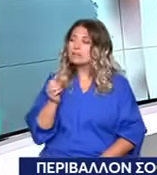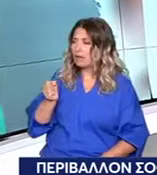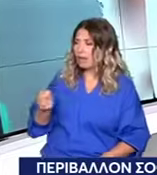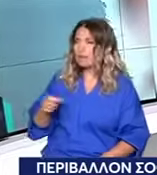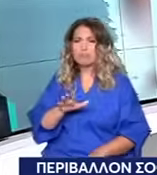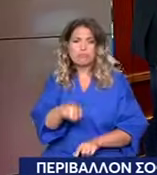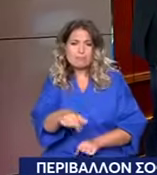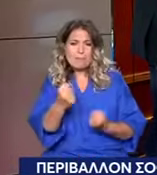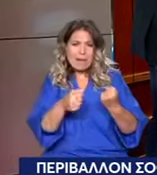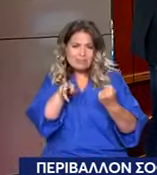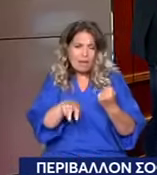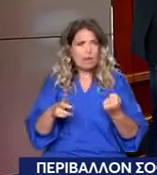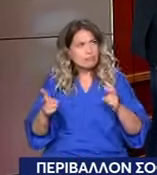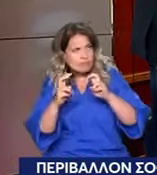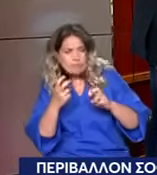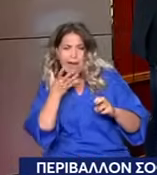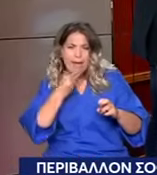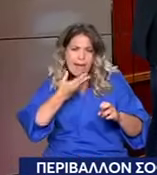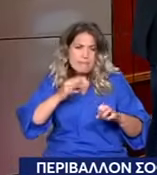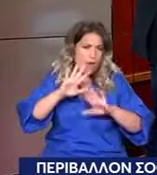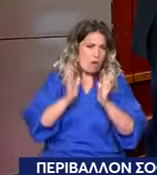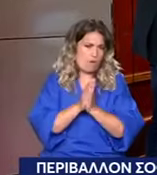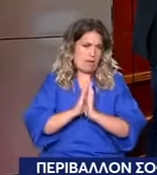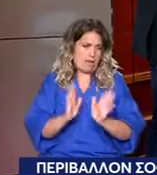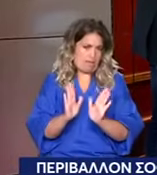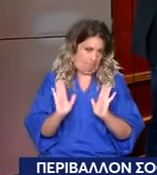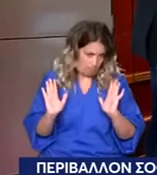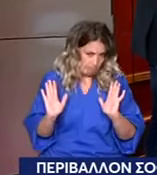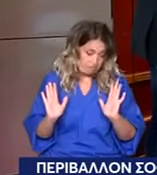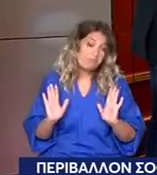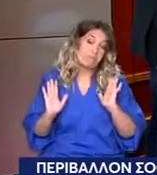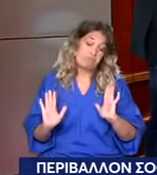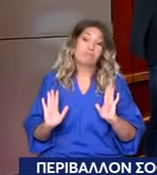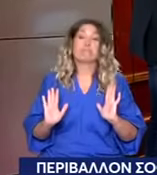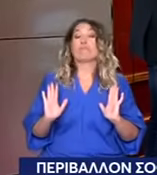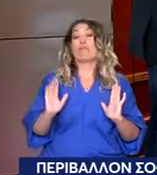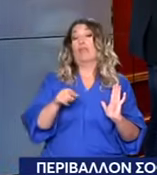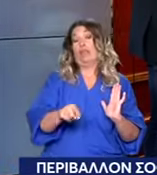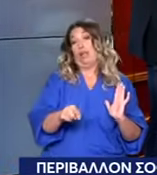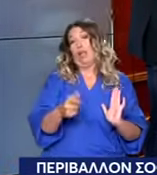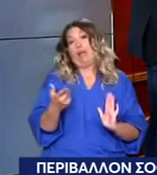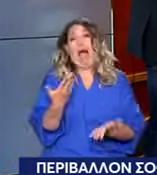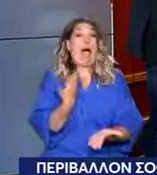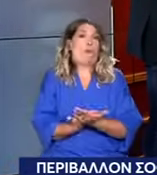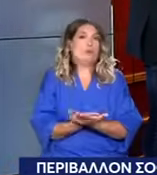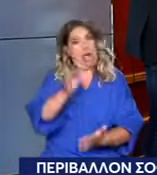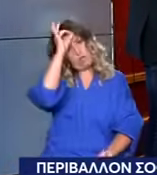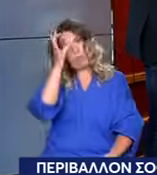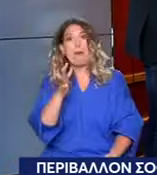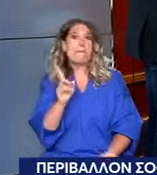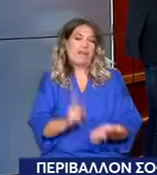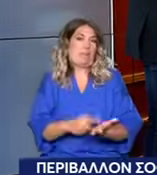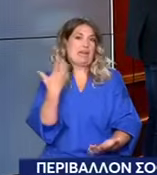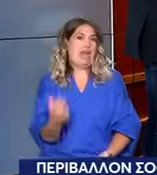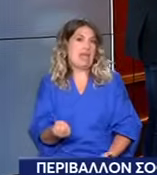την έννοια της παράνομης πράξης που έχει συντελεστεί και ομολογηθεί. Άρα λοιπόν λέει ο ίδιος ο Λύτρας, από την πρώτη